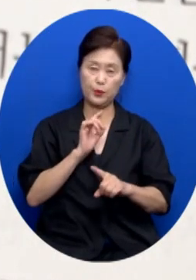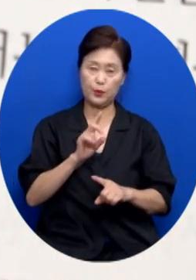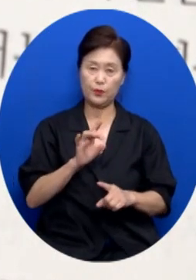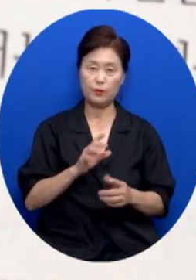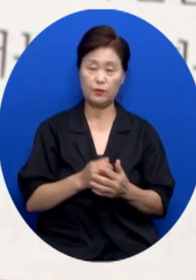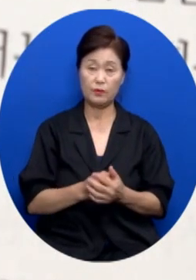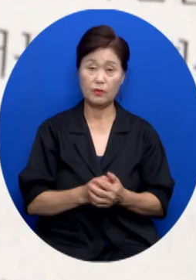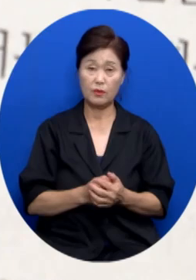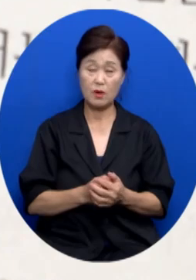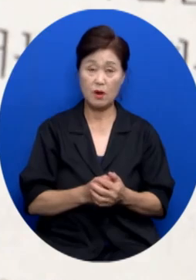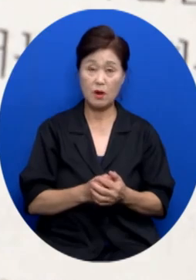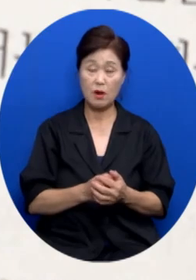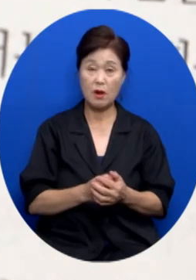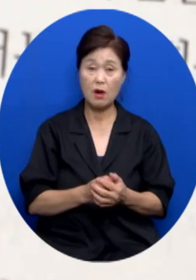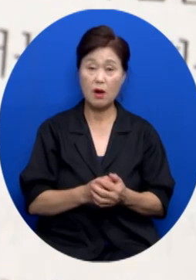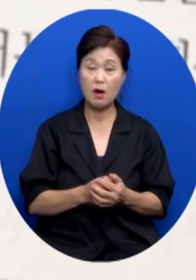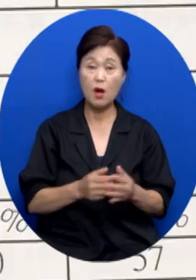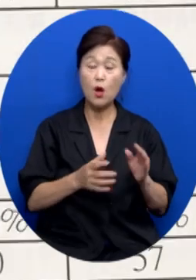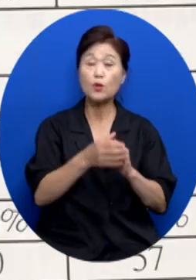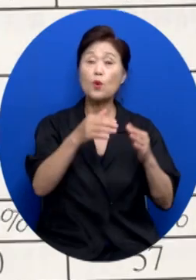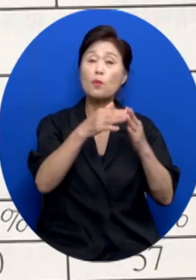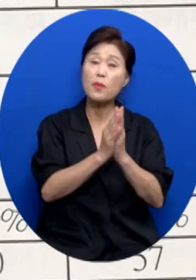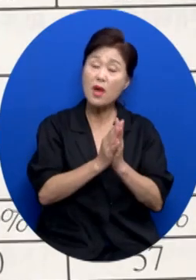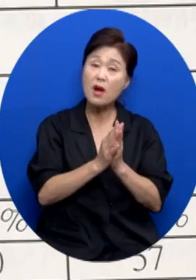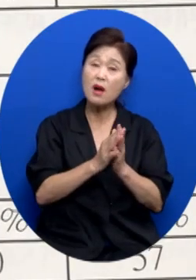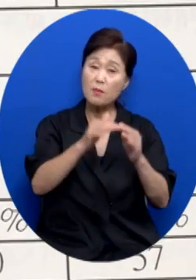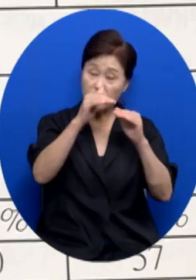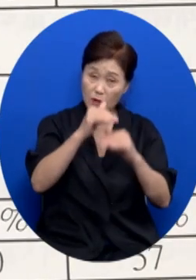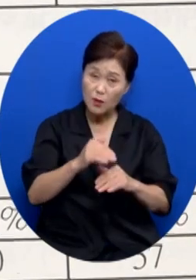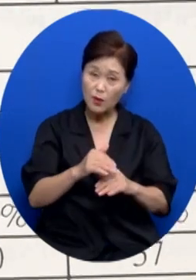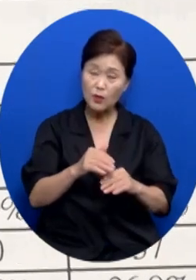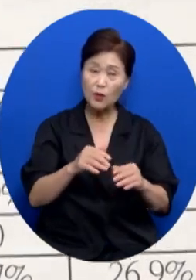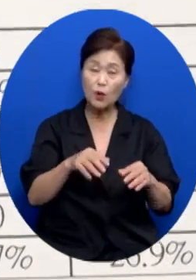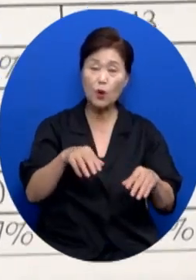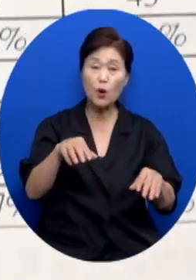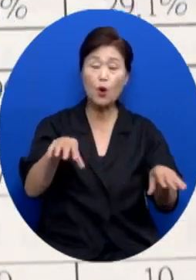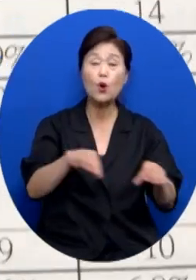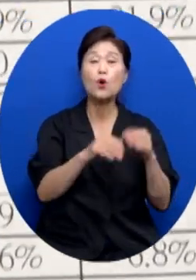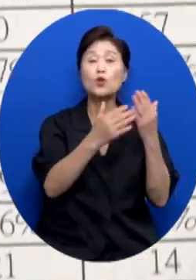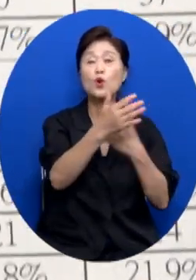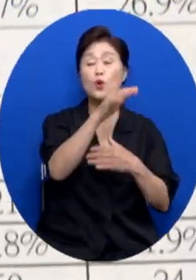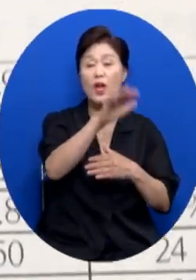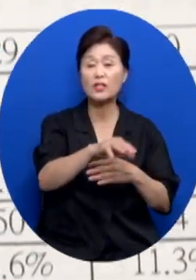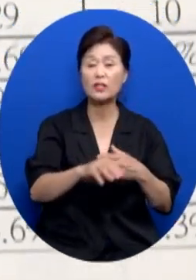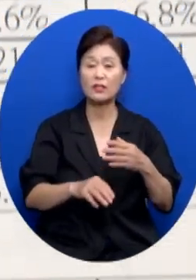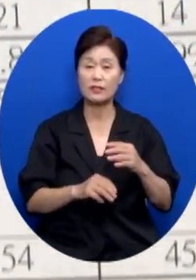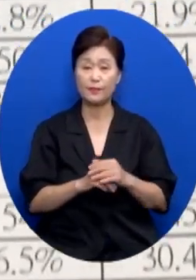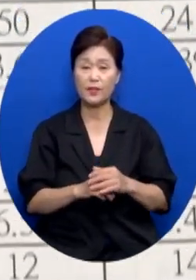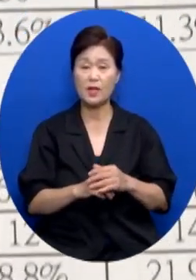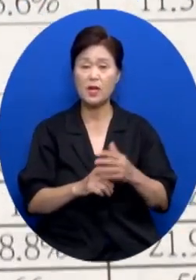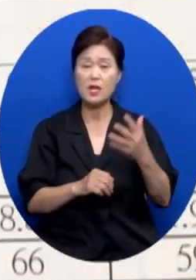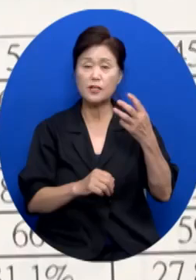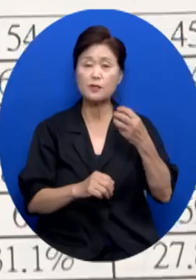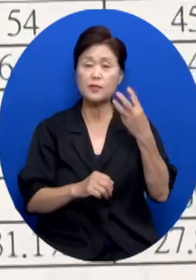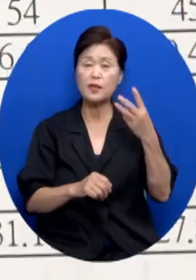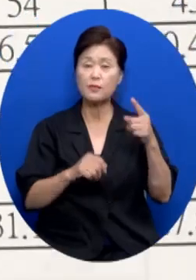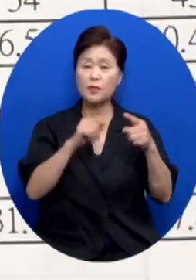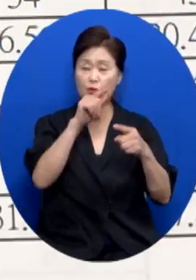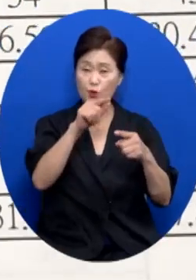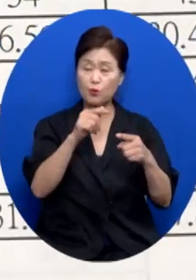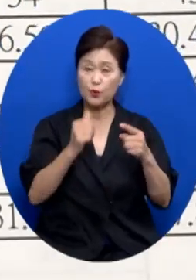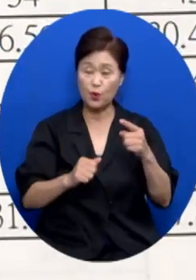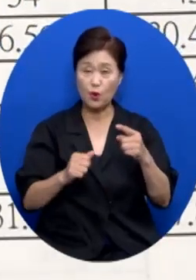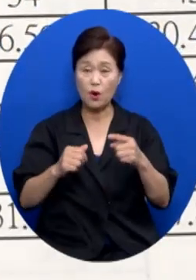불과했습니다. 신학대 통폐합 방안 자체에도 총회 측 약 74%가 찬성한 반면 교직원은